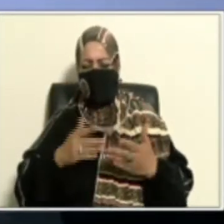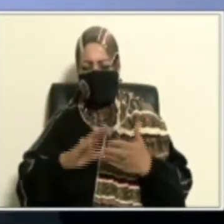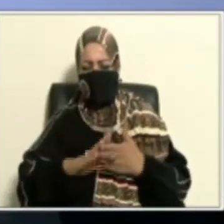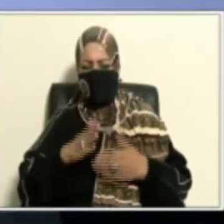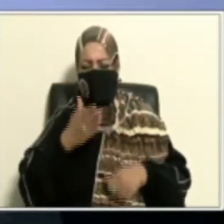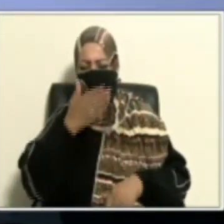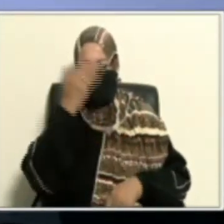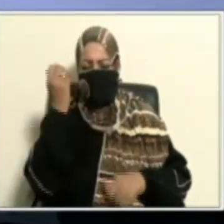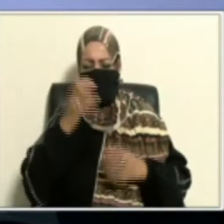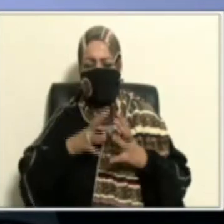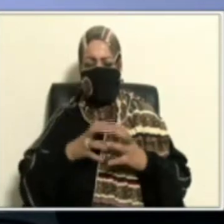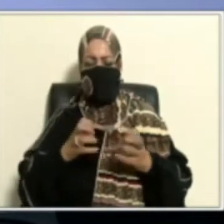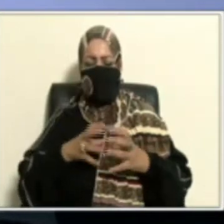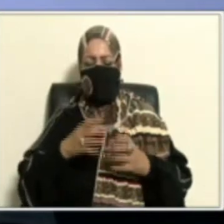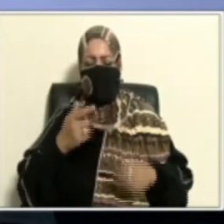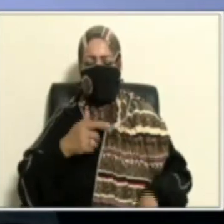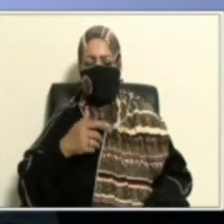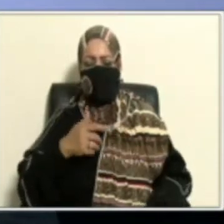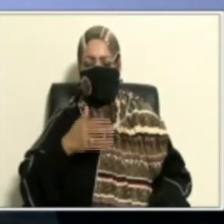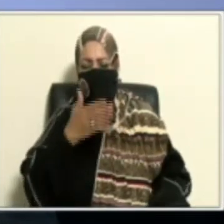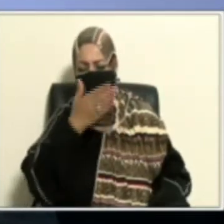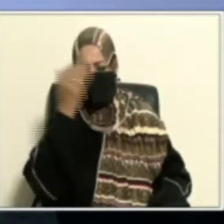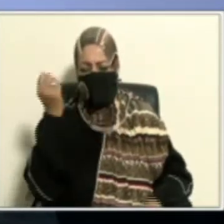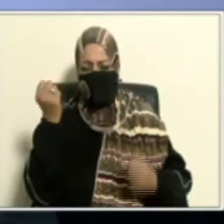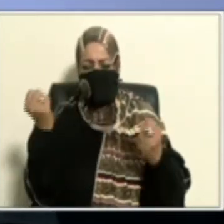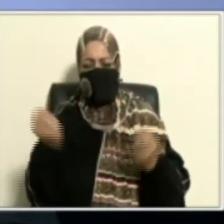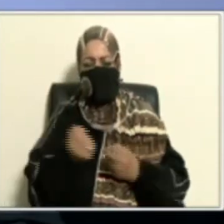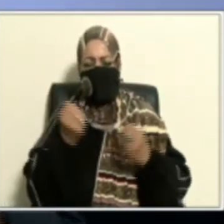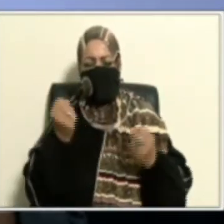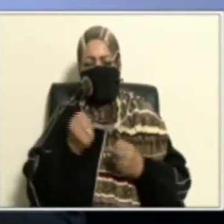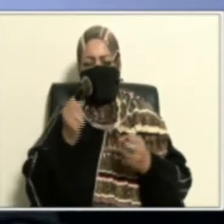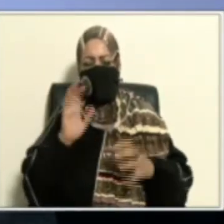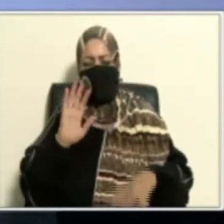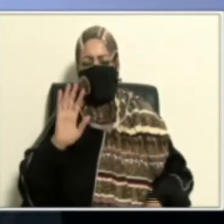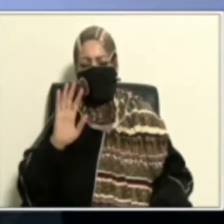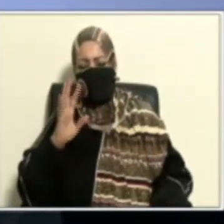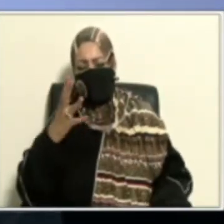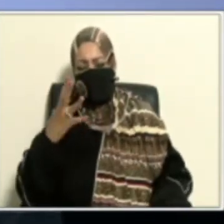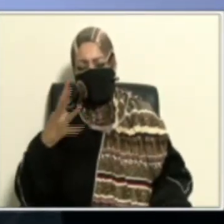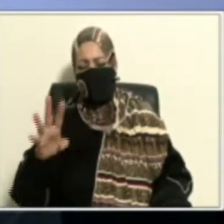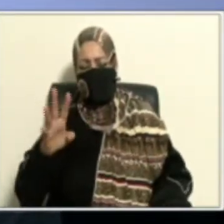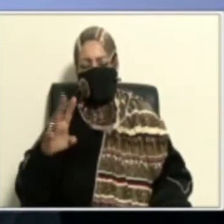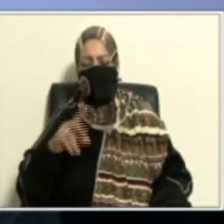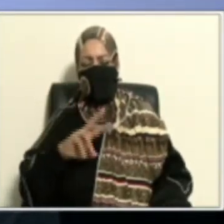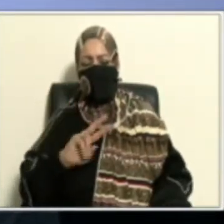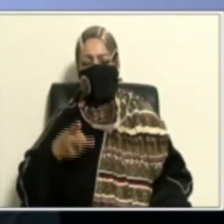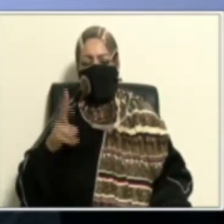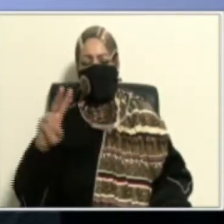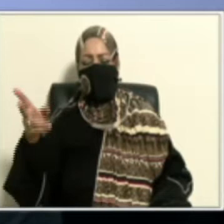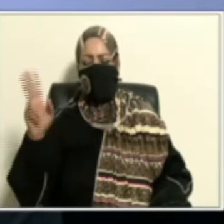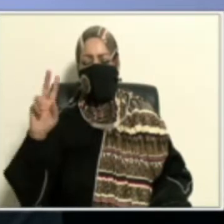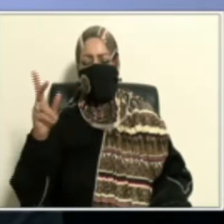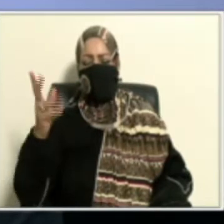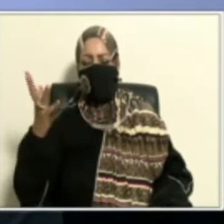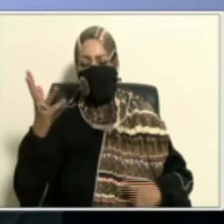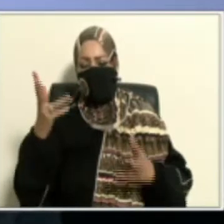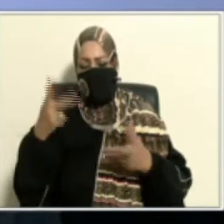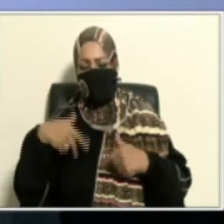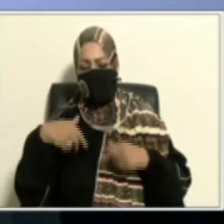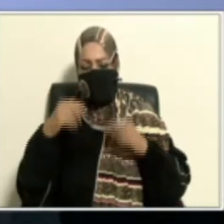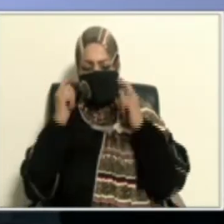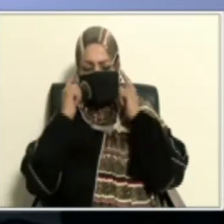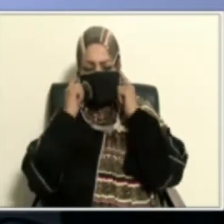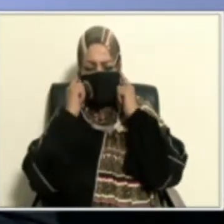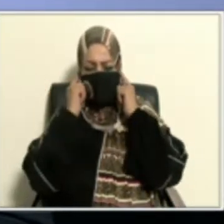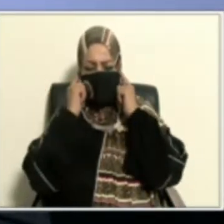من المتون البسيطة في الحديث لم تكن موجودة، الآن بدأت تكثر والحمد لله تعالى.